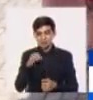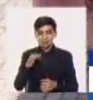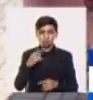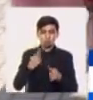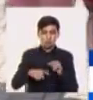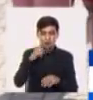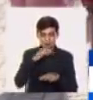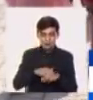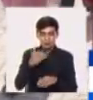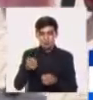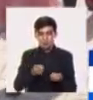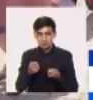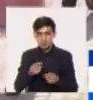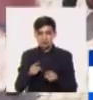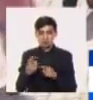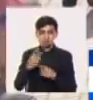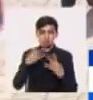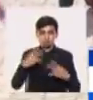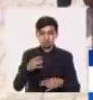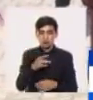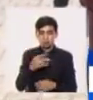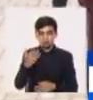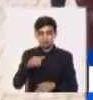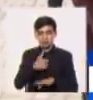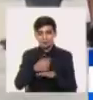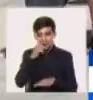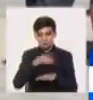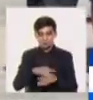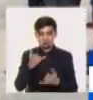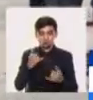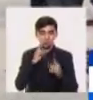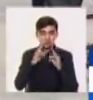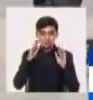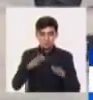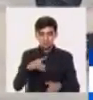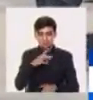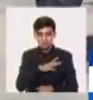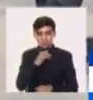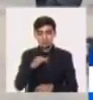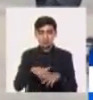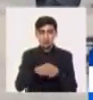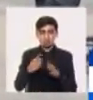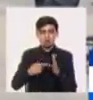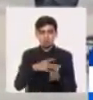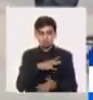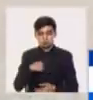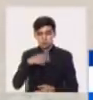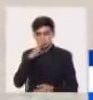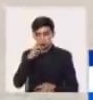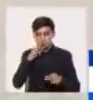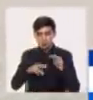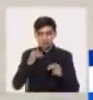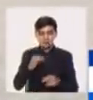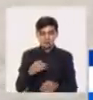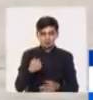әкімдік қызметкерлер аудан әкімінің жиналыста екенін айтып жатыр. Табандап талап қойған тұрғындар табысымыздан айырылып